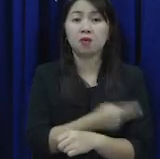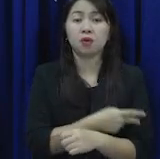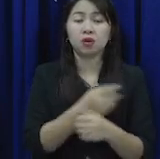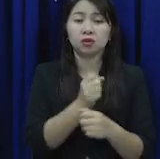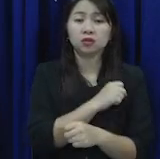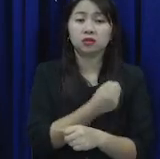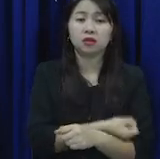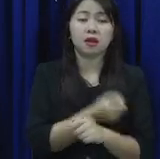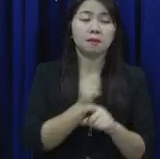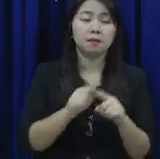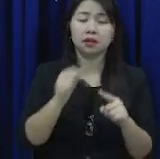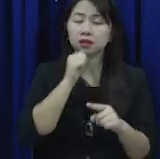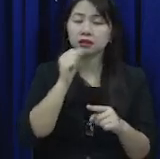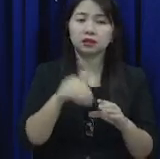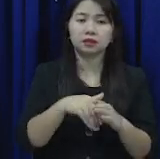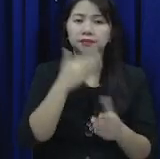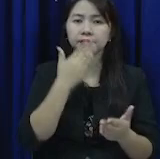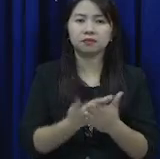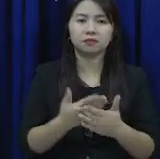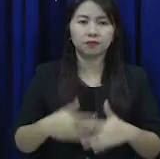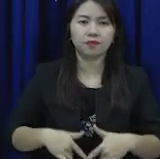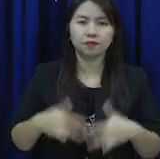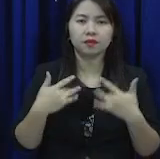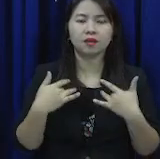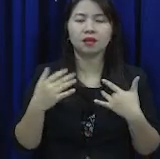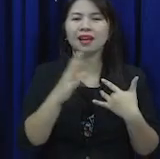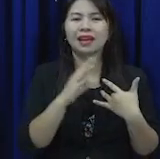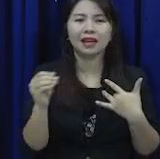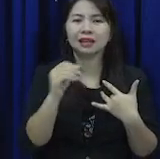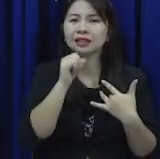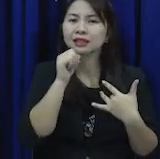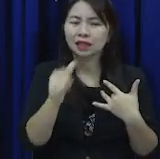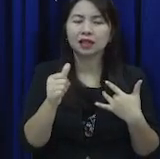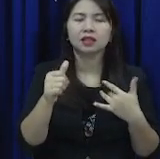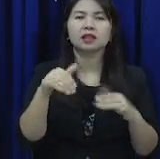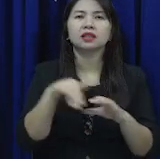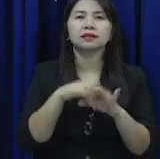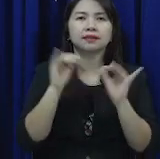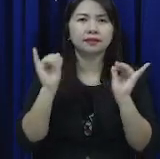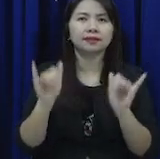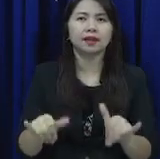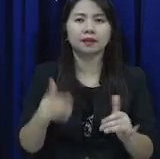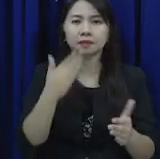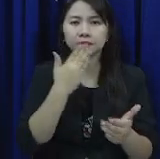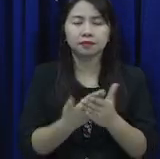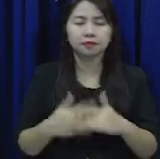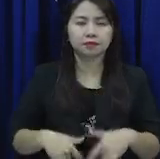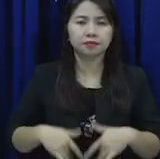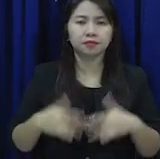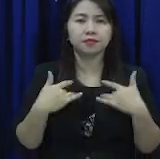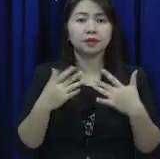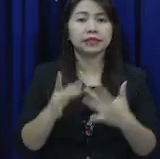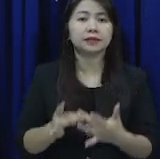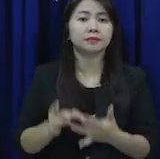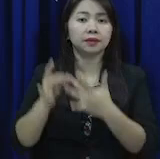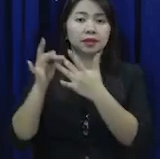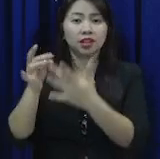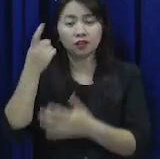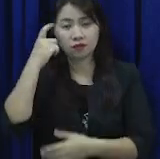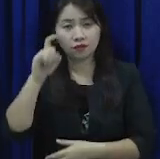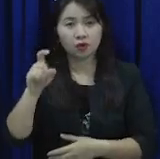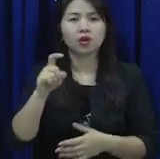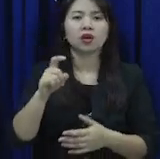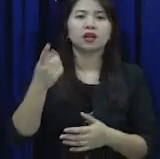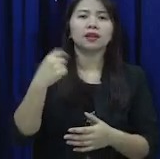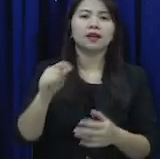buhay at hindi para sa permanenteng kaayusan ng buhay lalong-lalo na for the primary purpose